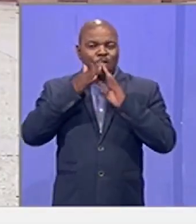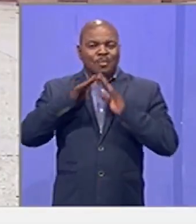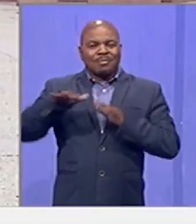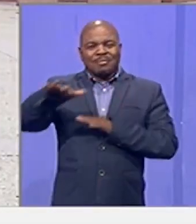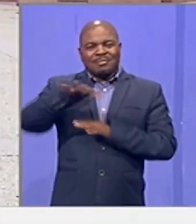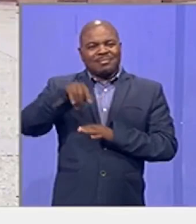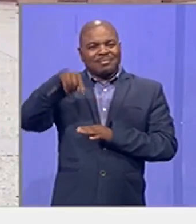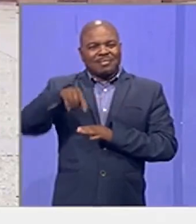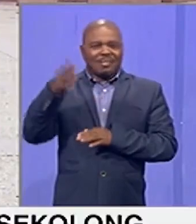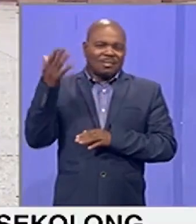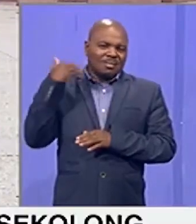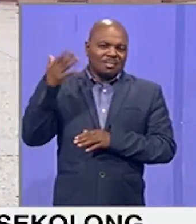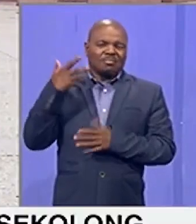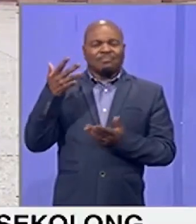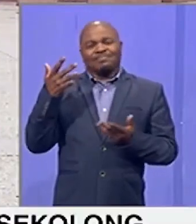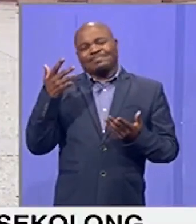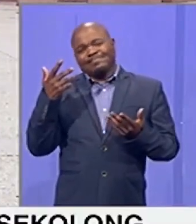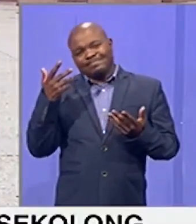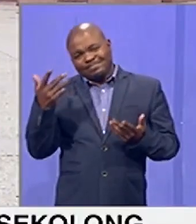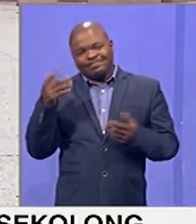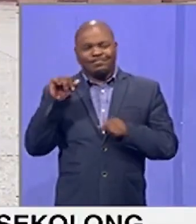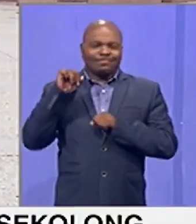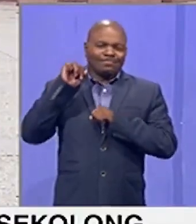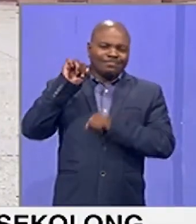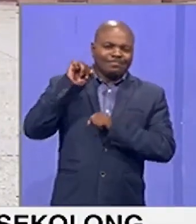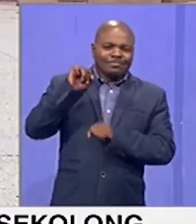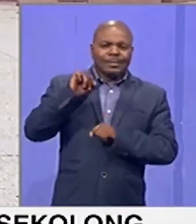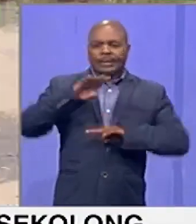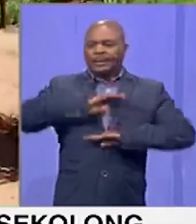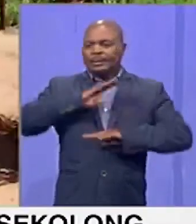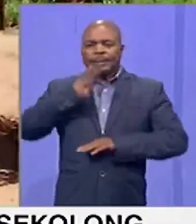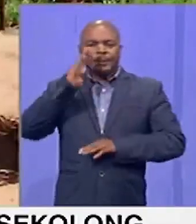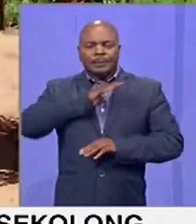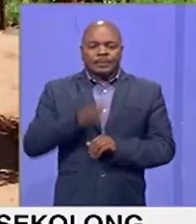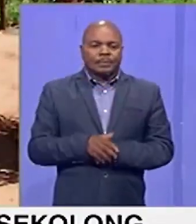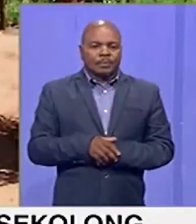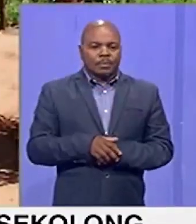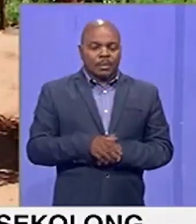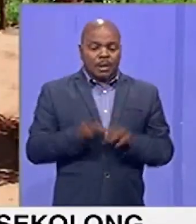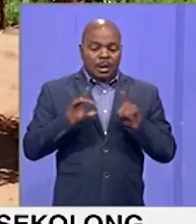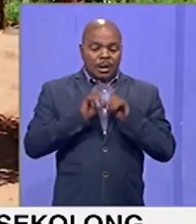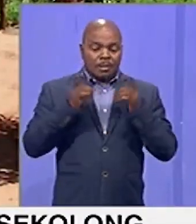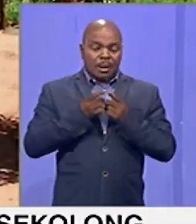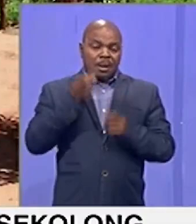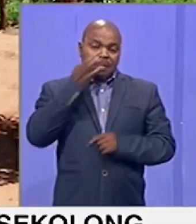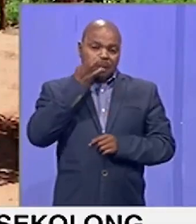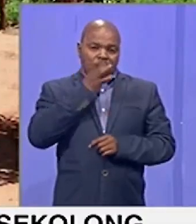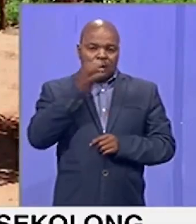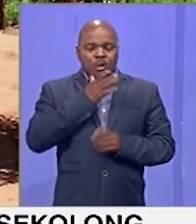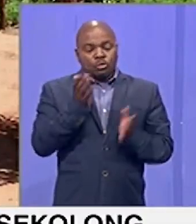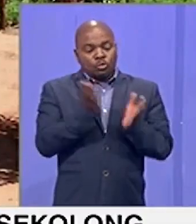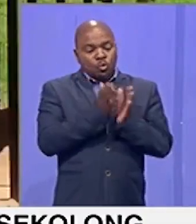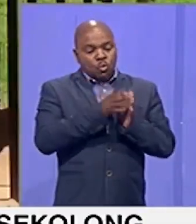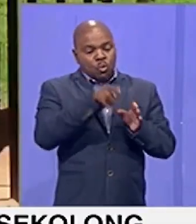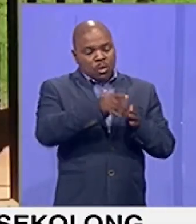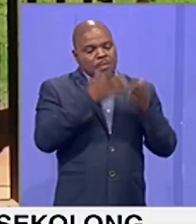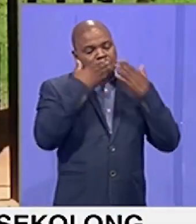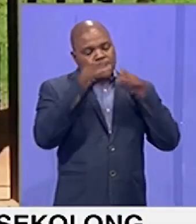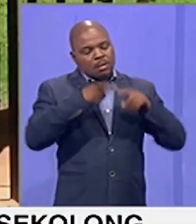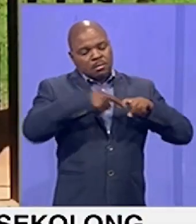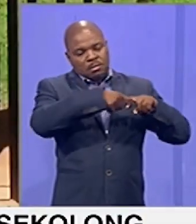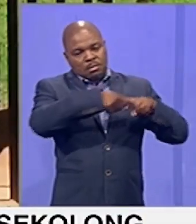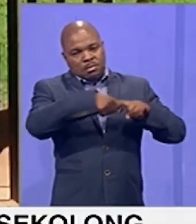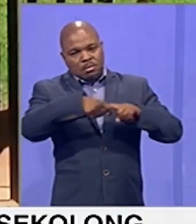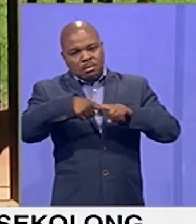ile ba nna le go sa kgotsofale go itseng. Lefapha la re le reboletse sekolo diphapusi borutelo tsa nakwana